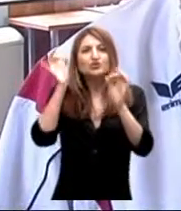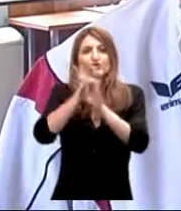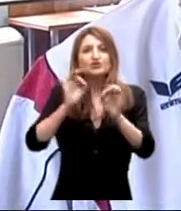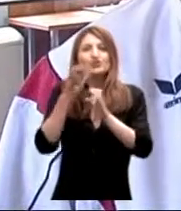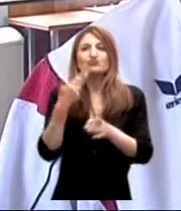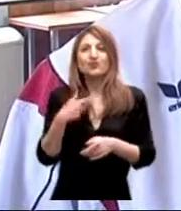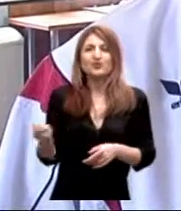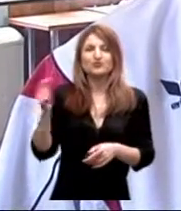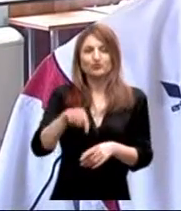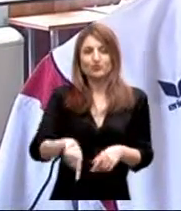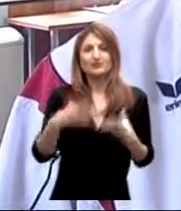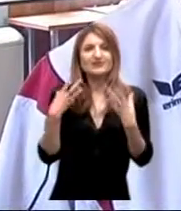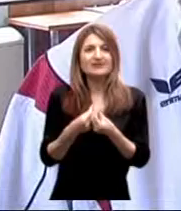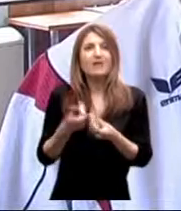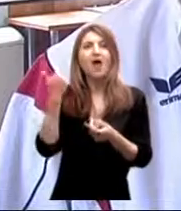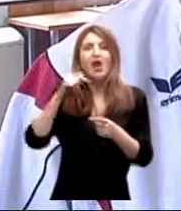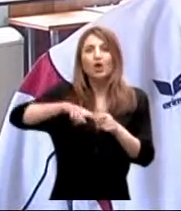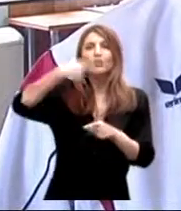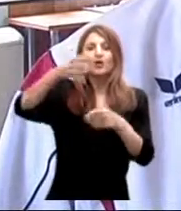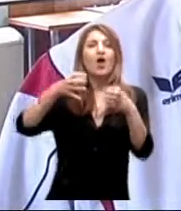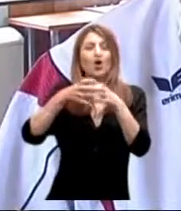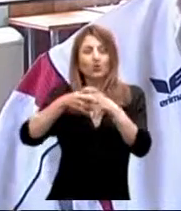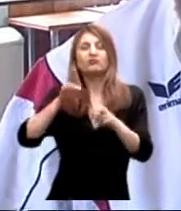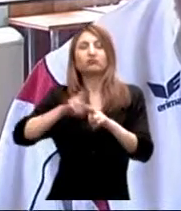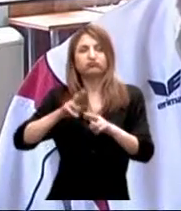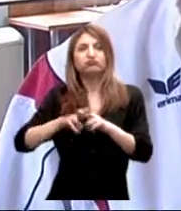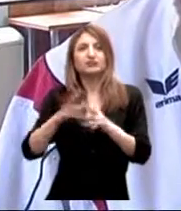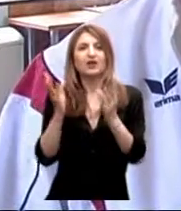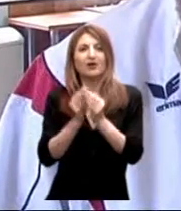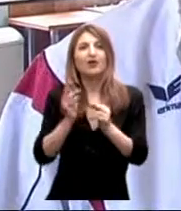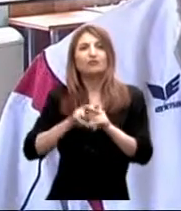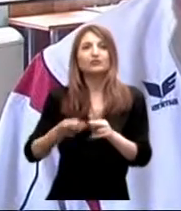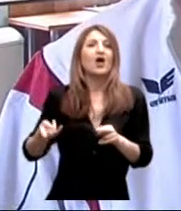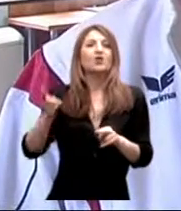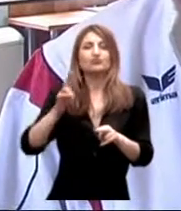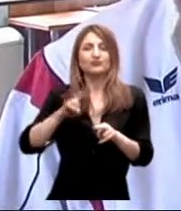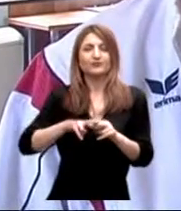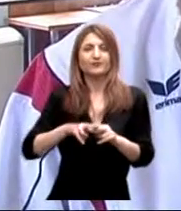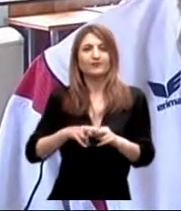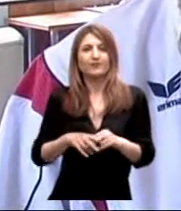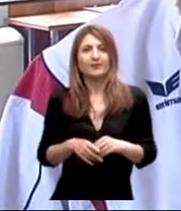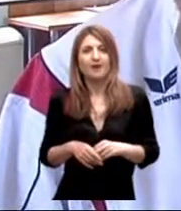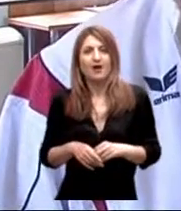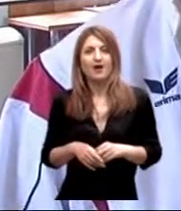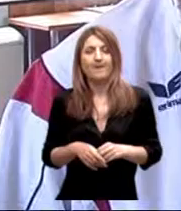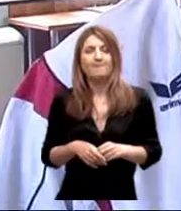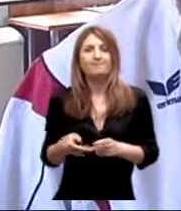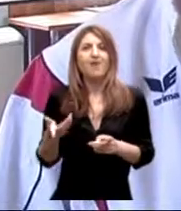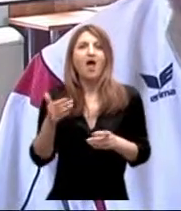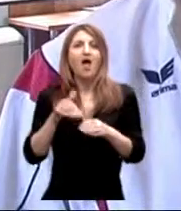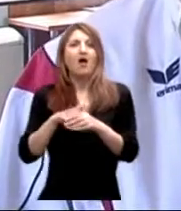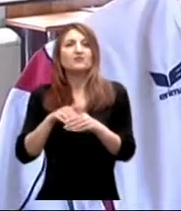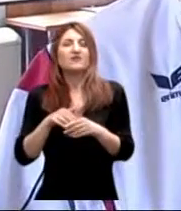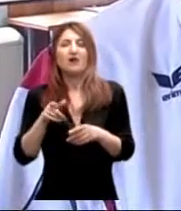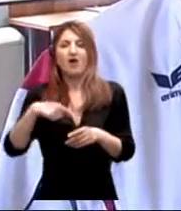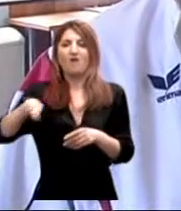nama, ali iduće grupe će biti zasigurno mnogo veličanije. Međutim, prema ovim ljudima